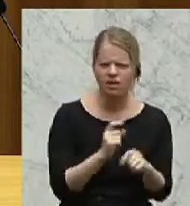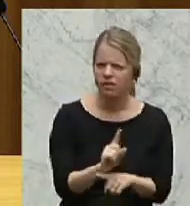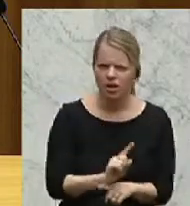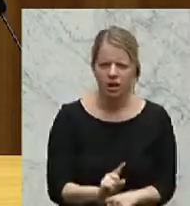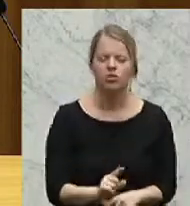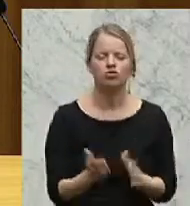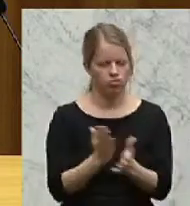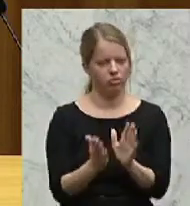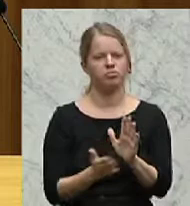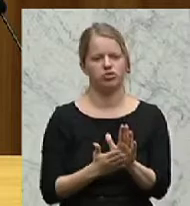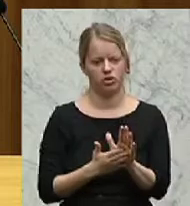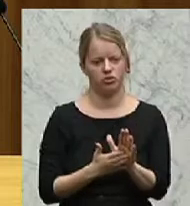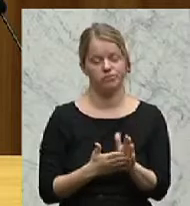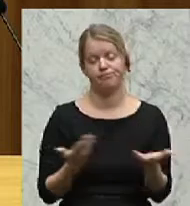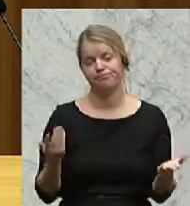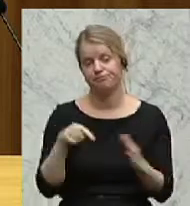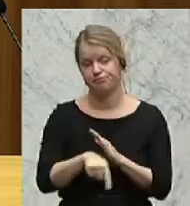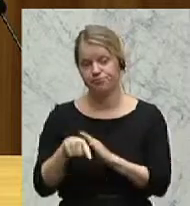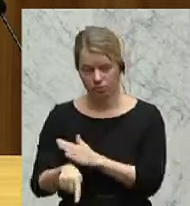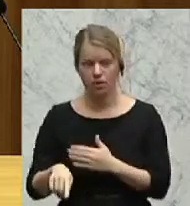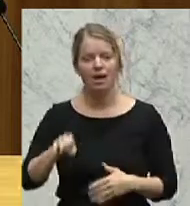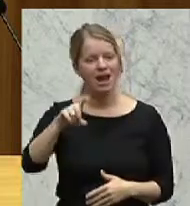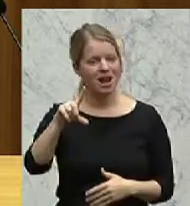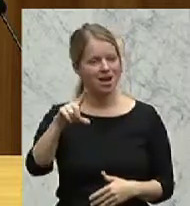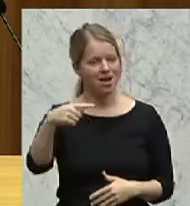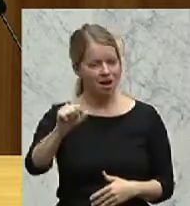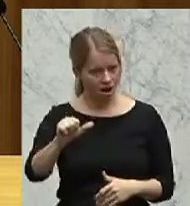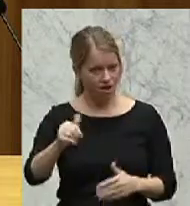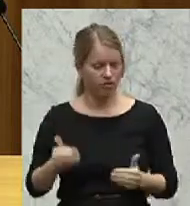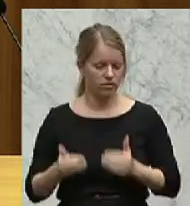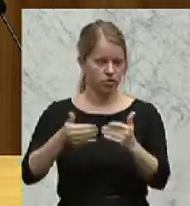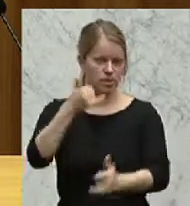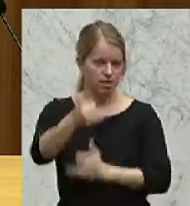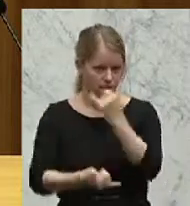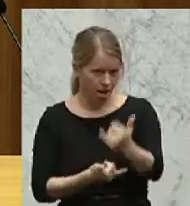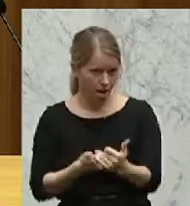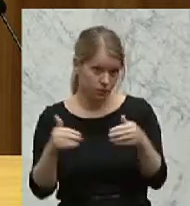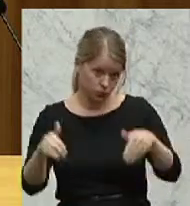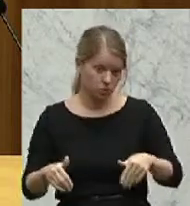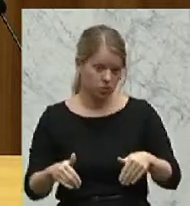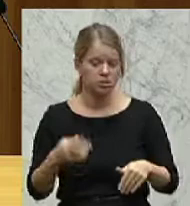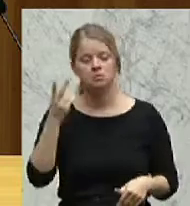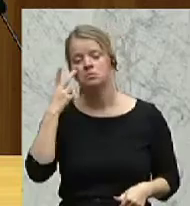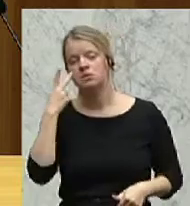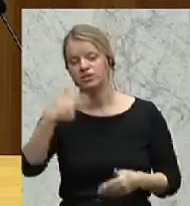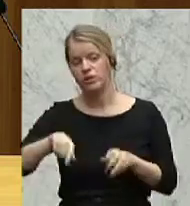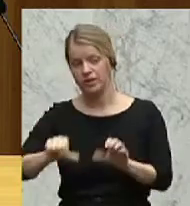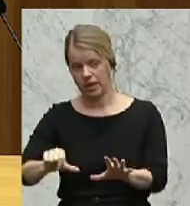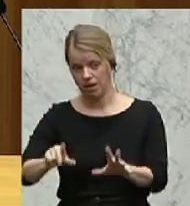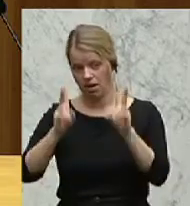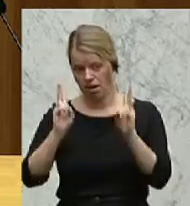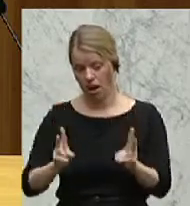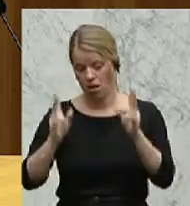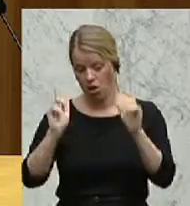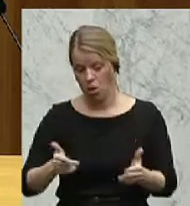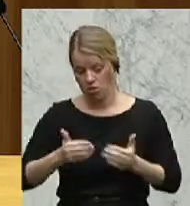haben sich bestätigt. Das ist auch der Grund, warum Elga um ein Jahr verschoben werden musste. Wir werden einmal schauen, ob es 2016 überhaupt wirklich in Kraft treten kann. Auch